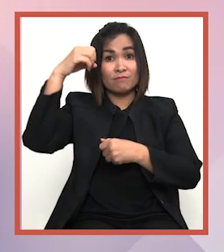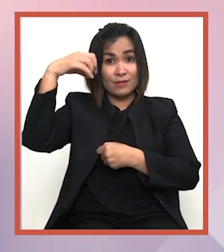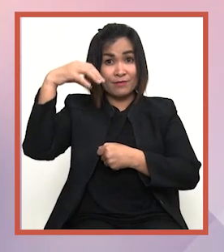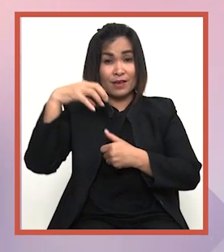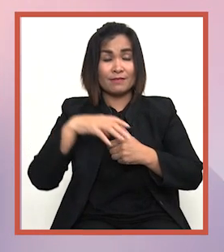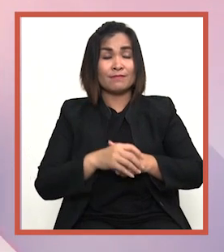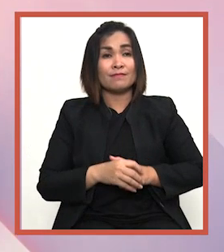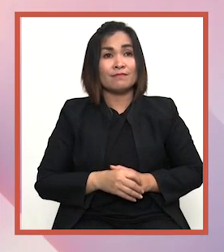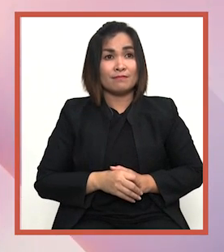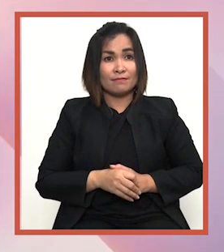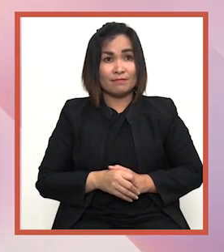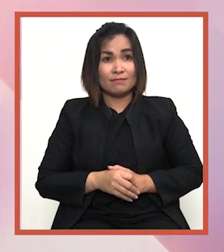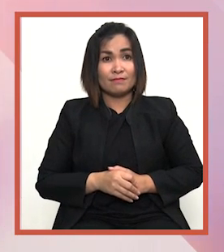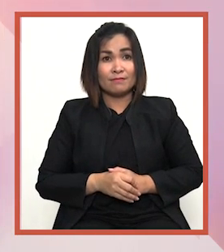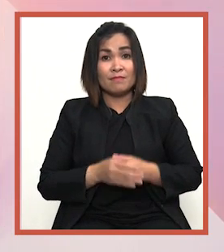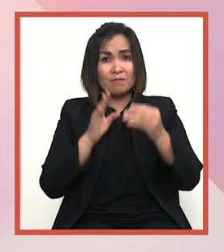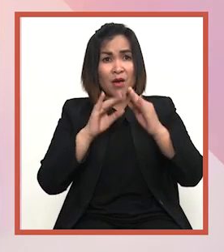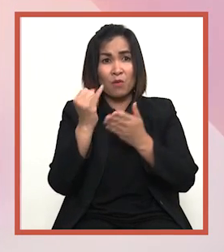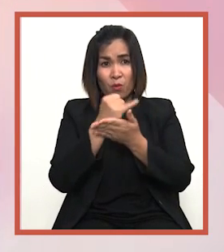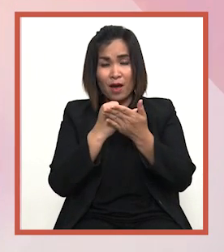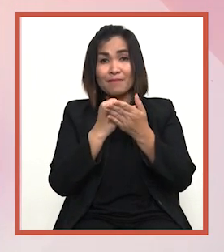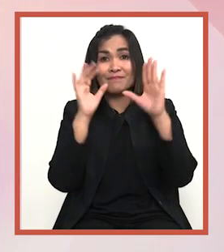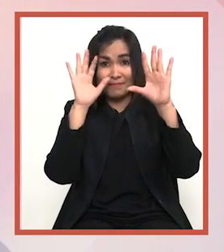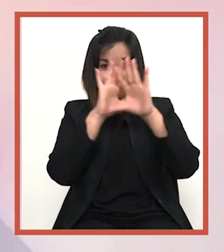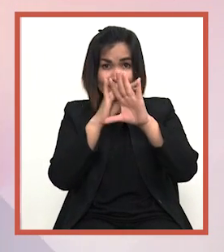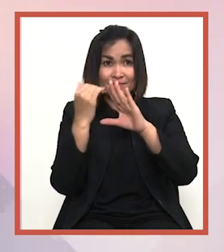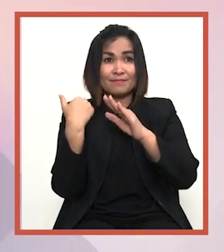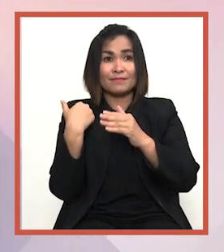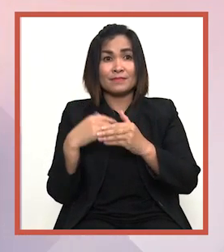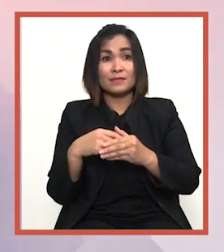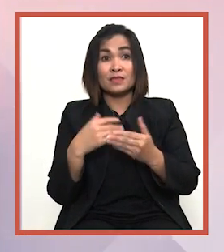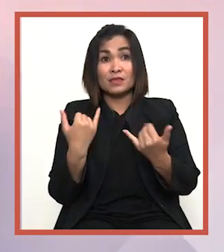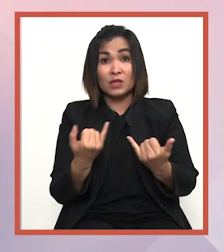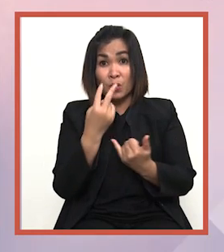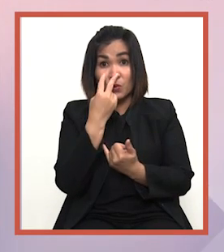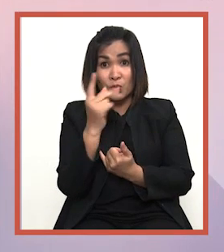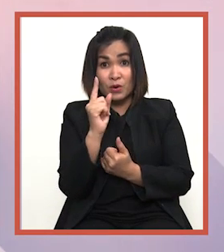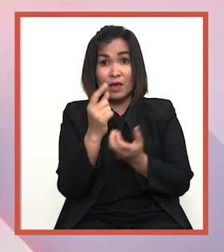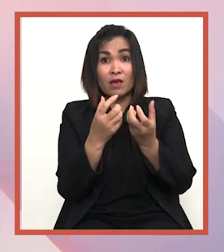ะครับซึ่งรูปแบบก็คล้ายๆกันนะครับดูโหลดครับ